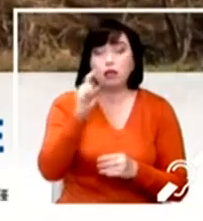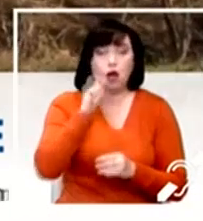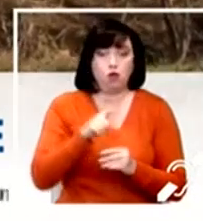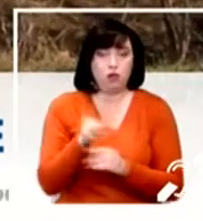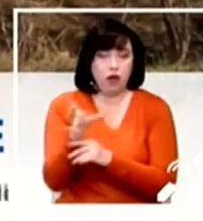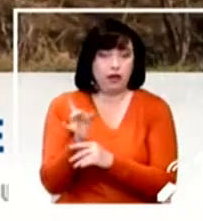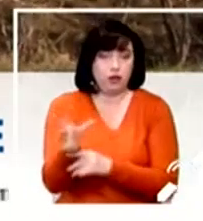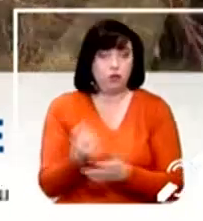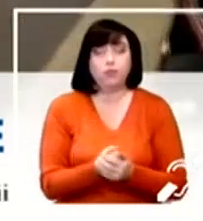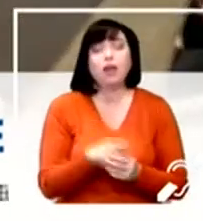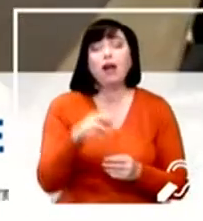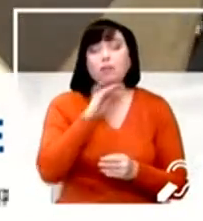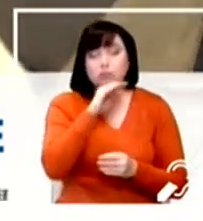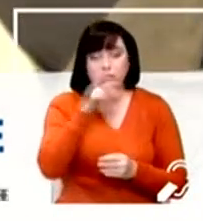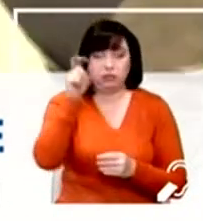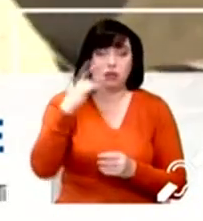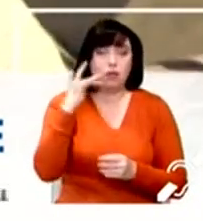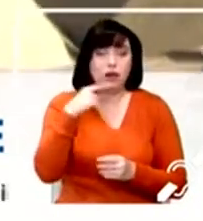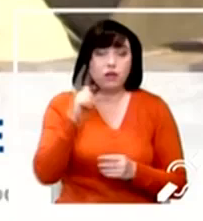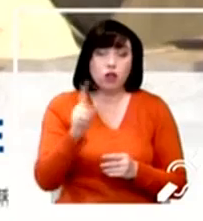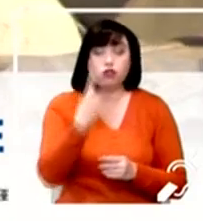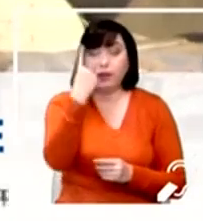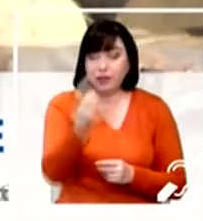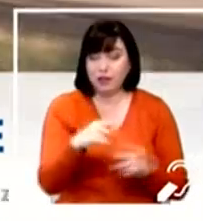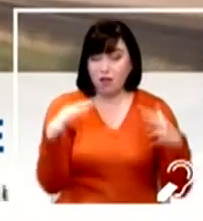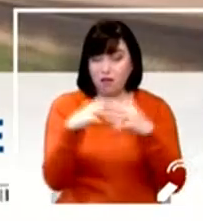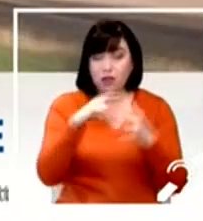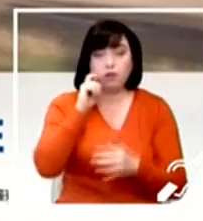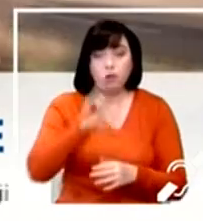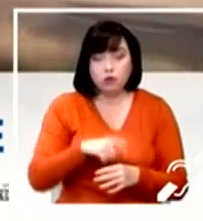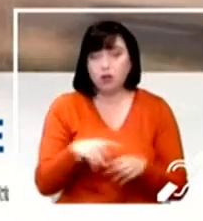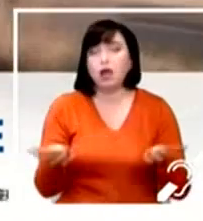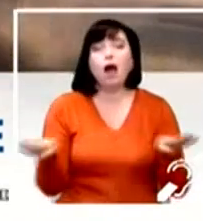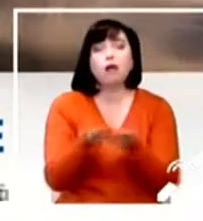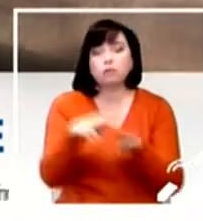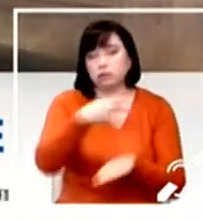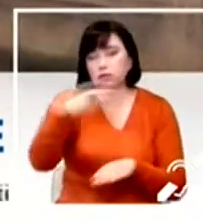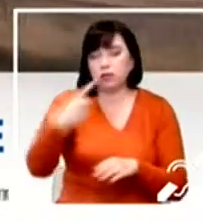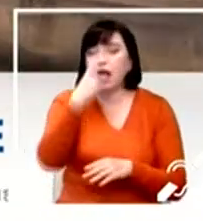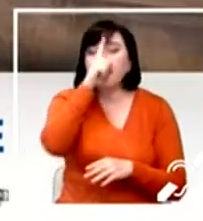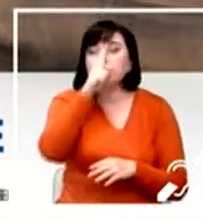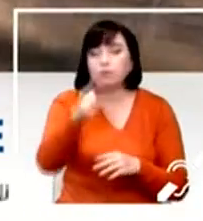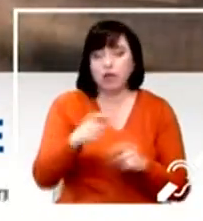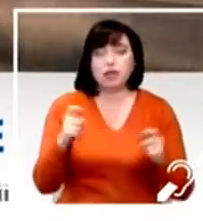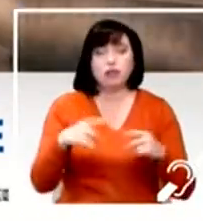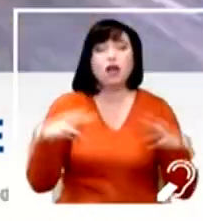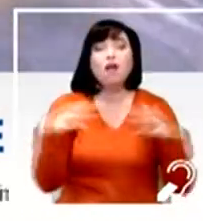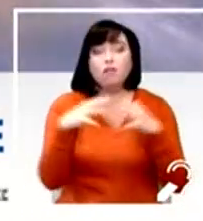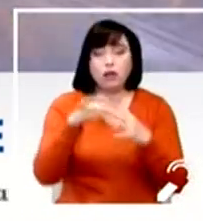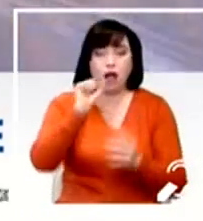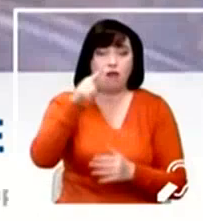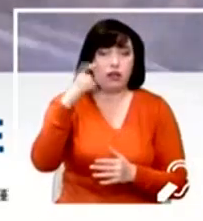pozițiilor ucrainene. Experții militari americani subliniază că o zi de război în Ucraina este echivalentul unei luni din conflictul din